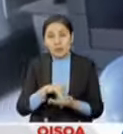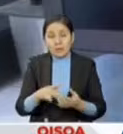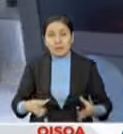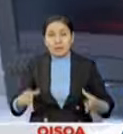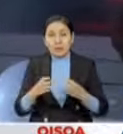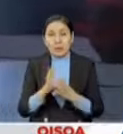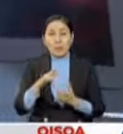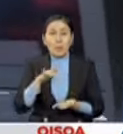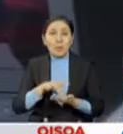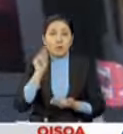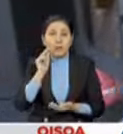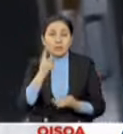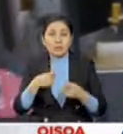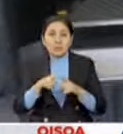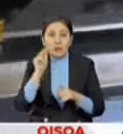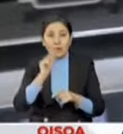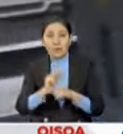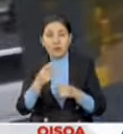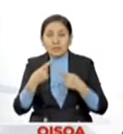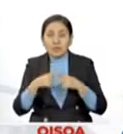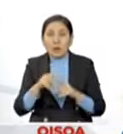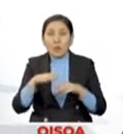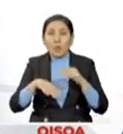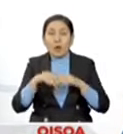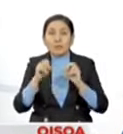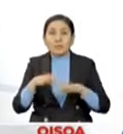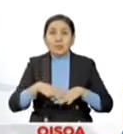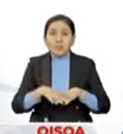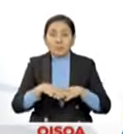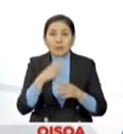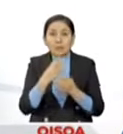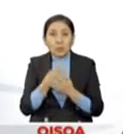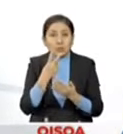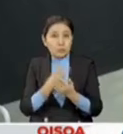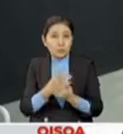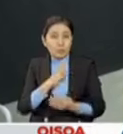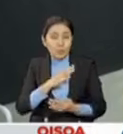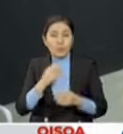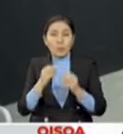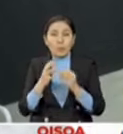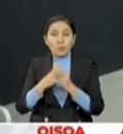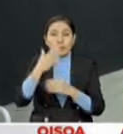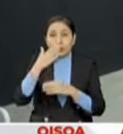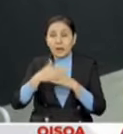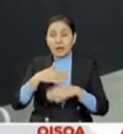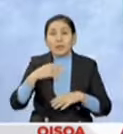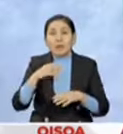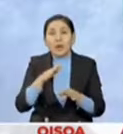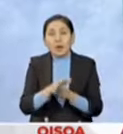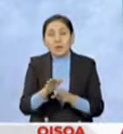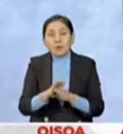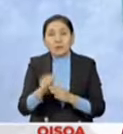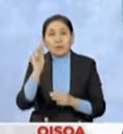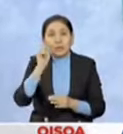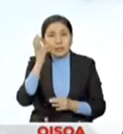birlashtiradi. Markazda xuddi shunday fan, texnologiya, muhandislik va matematikani o'zida mujassam etgan 15ga yaqin amaliyotga yo'naltirilgan